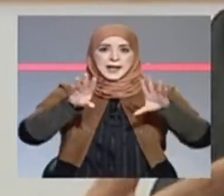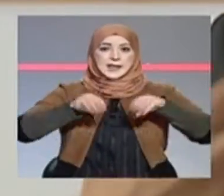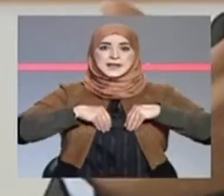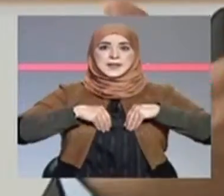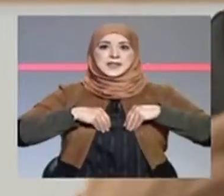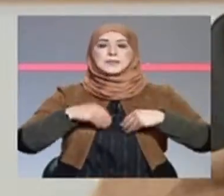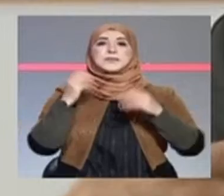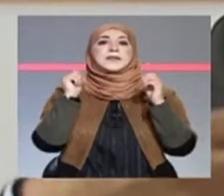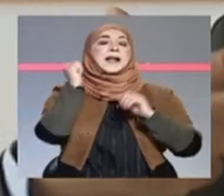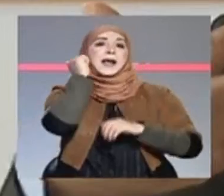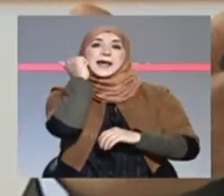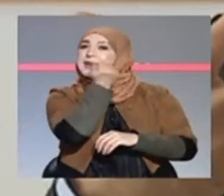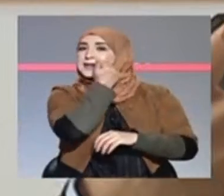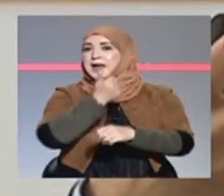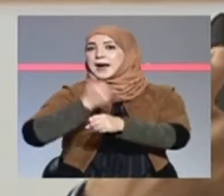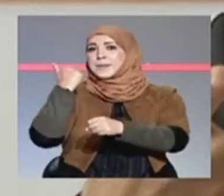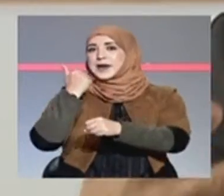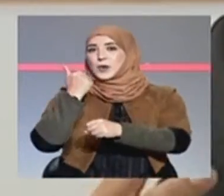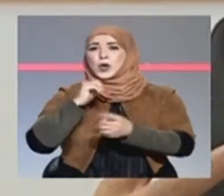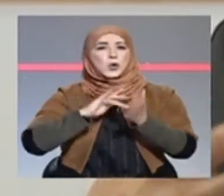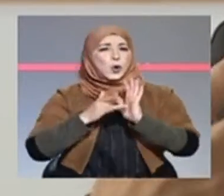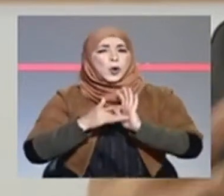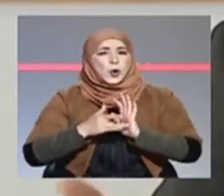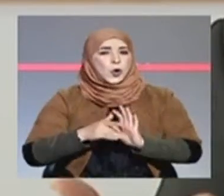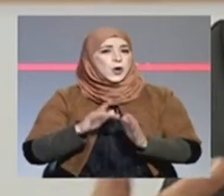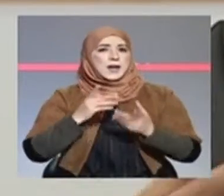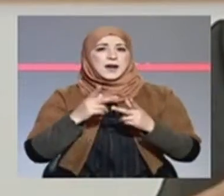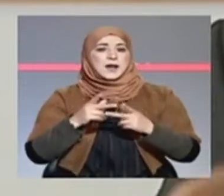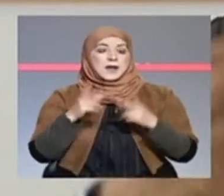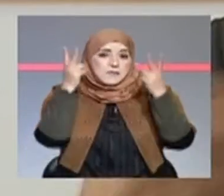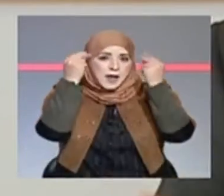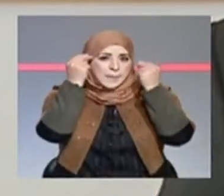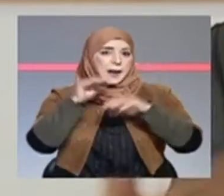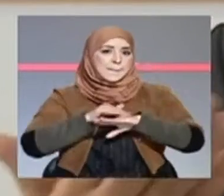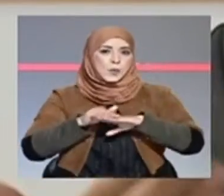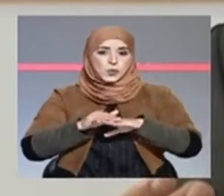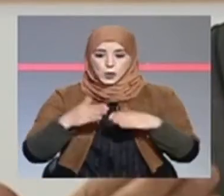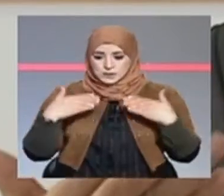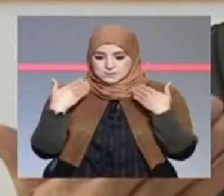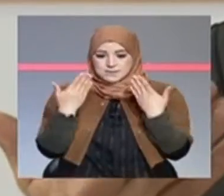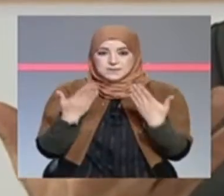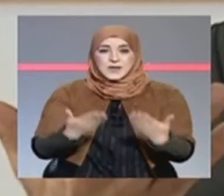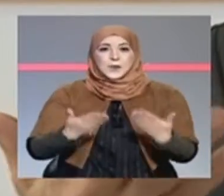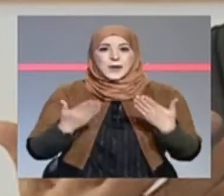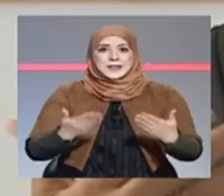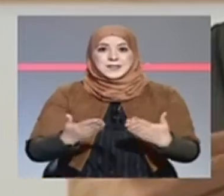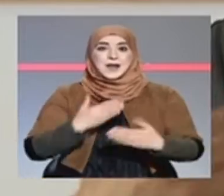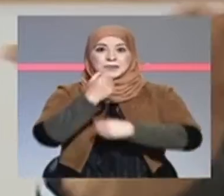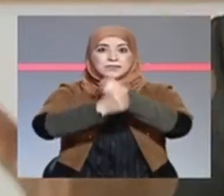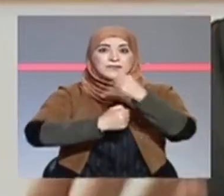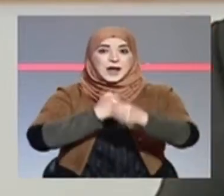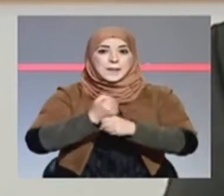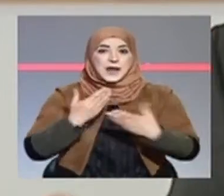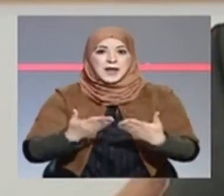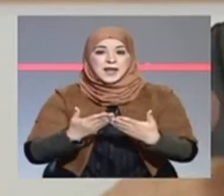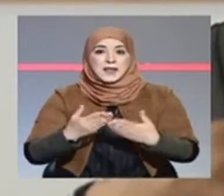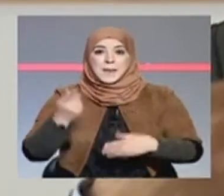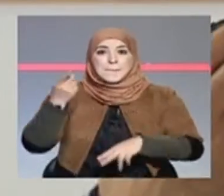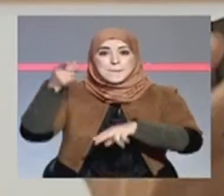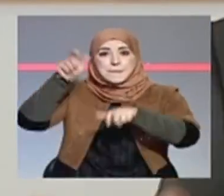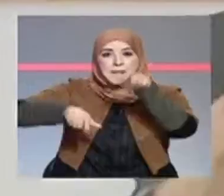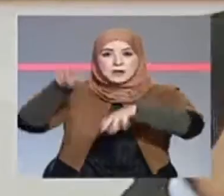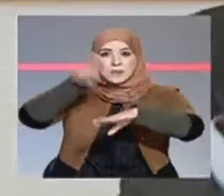اللي عم نقول ضحينا او قبلنا التضحيات واثناء وقت اللي عندنا الاموات بالمئات